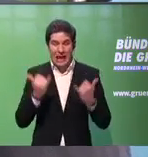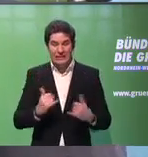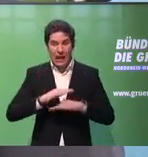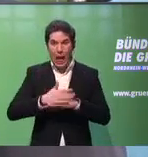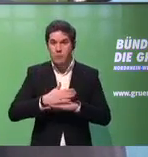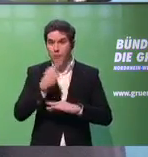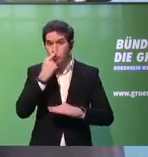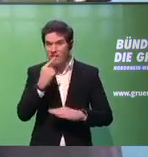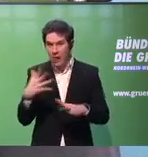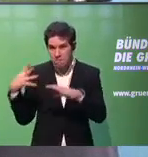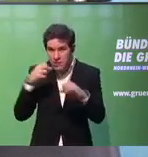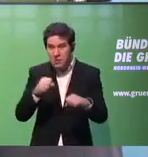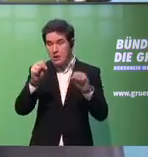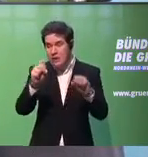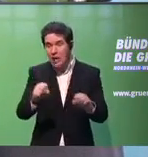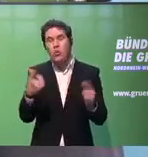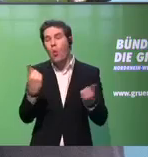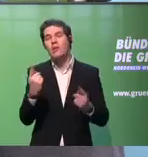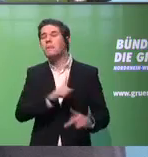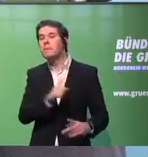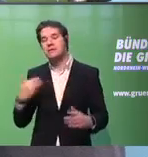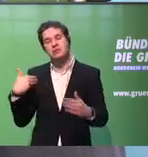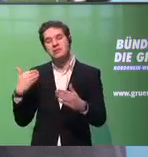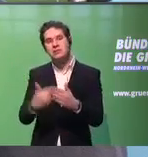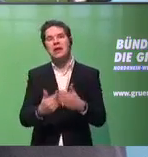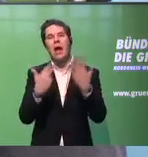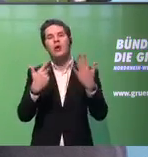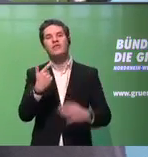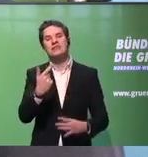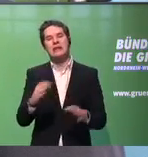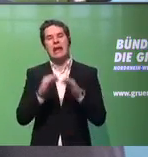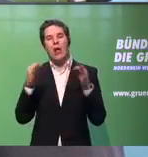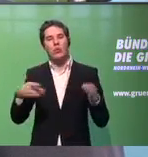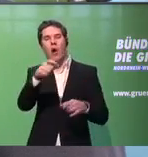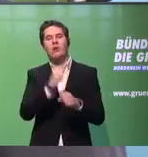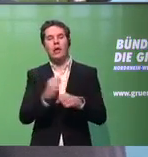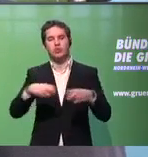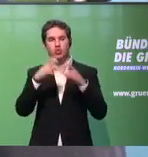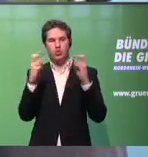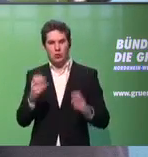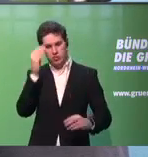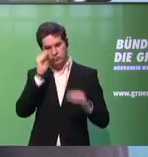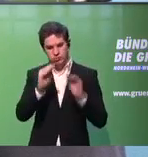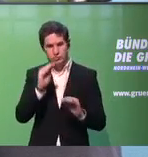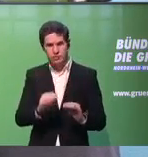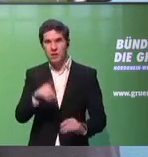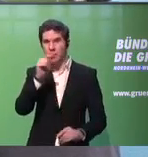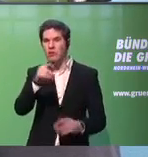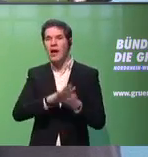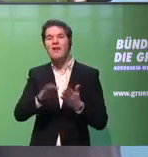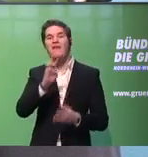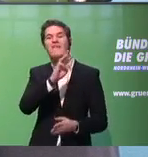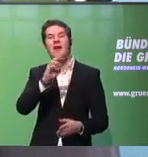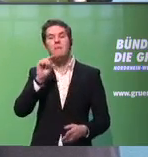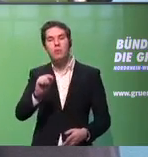habt. Ansonsten gerne noch bis zum 28. Januar dann zu Hause. Ihr registriert euch auf